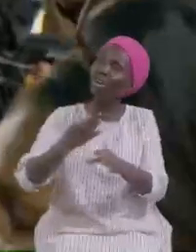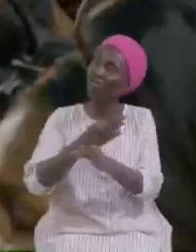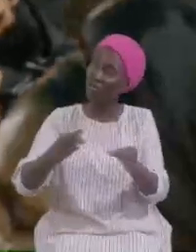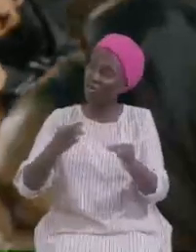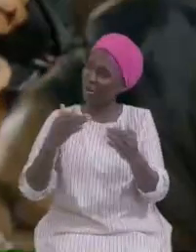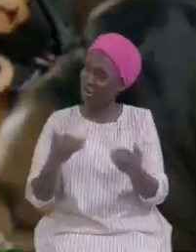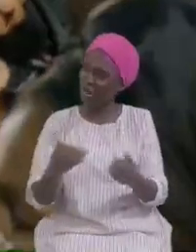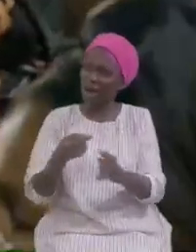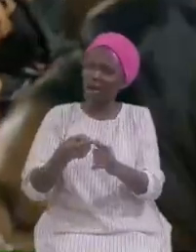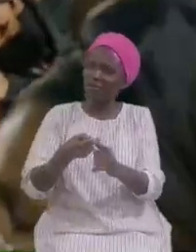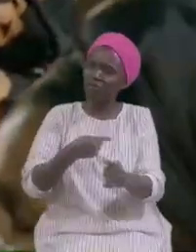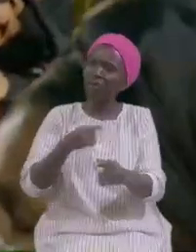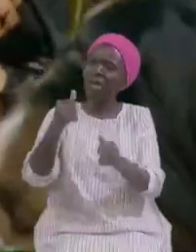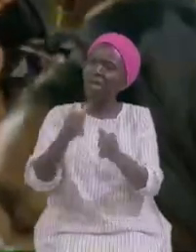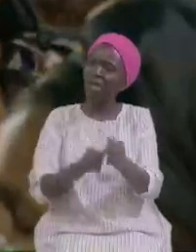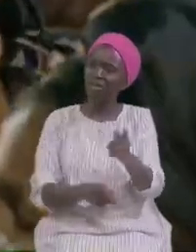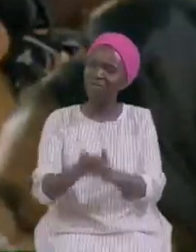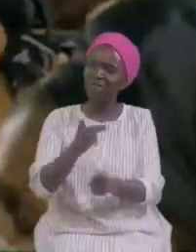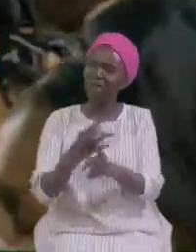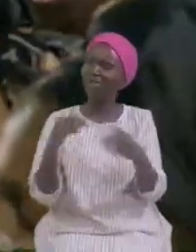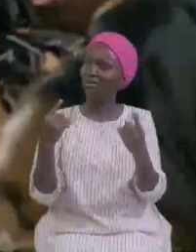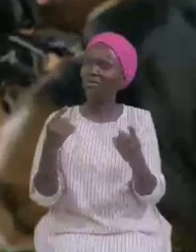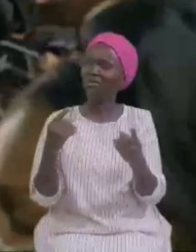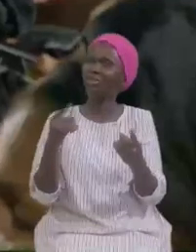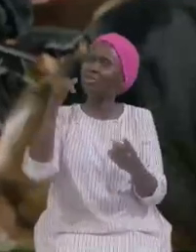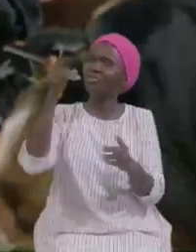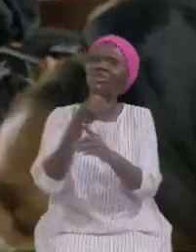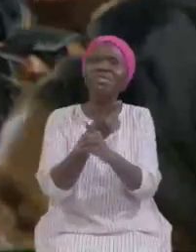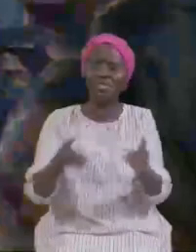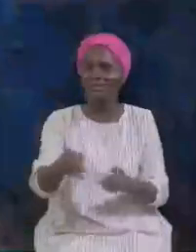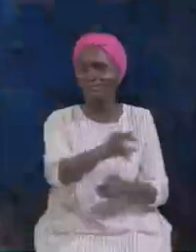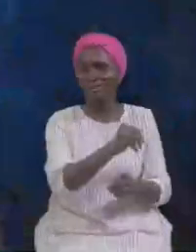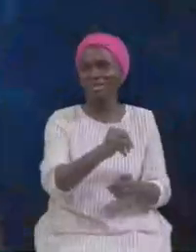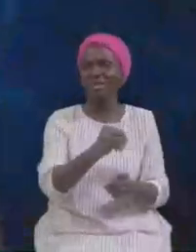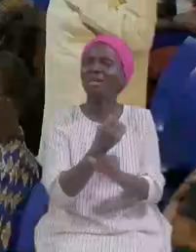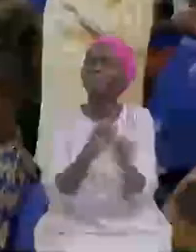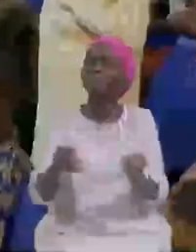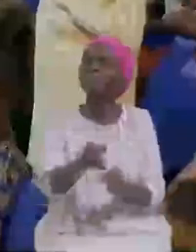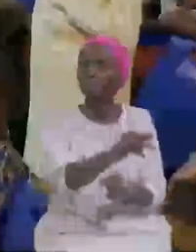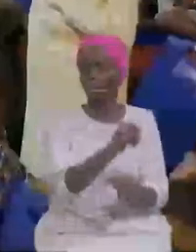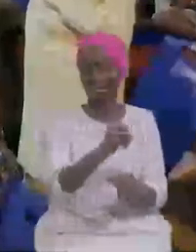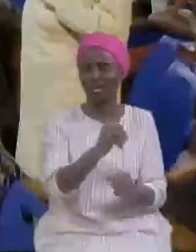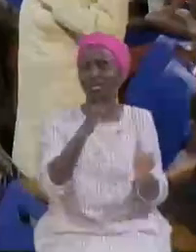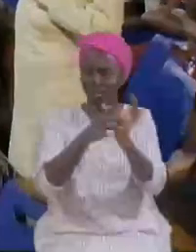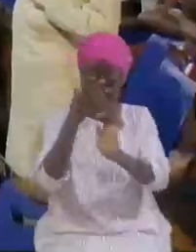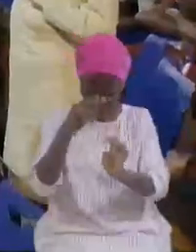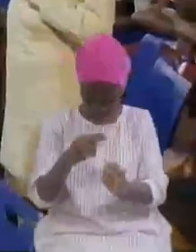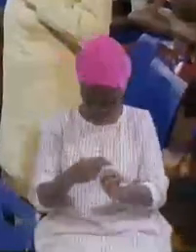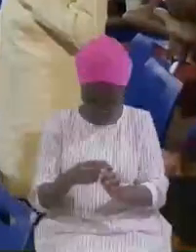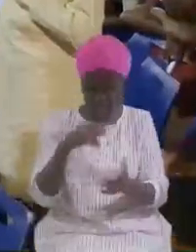totale de toute forme de péché. Délivre-les et sauve-les au nom